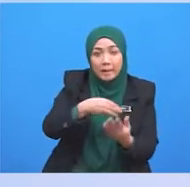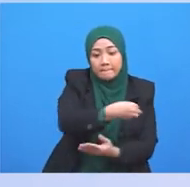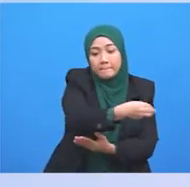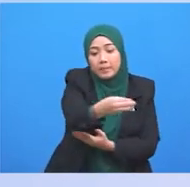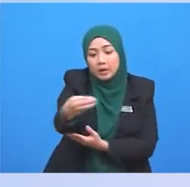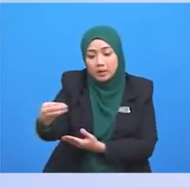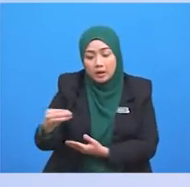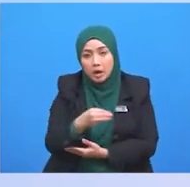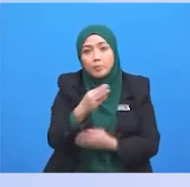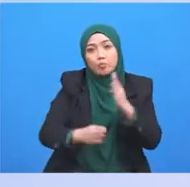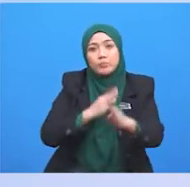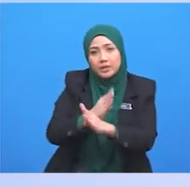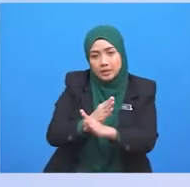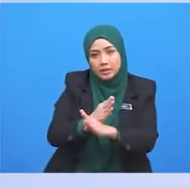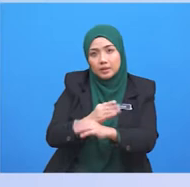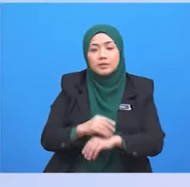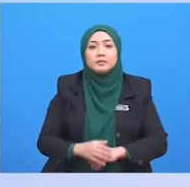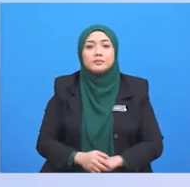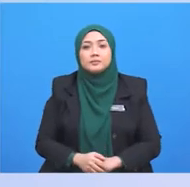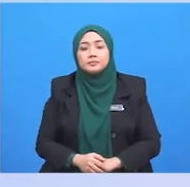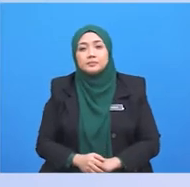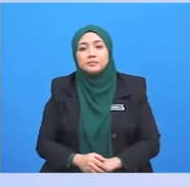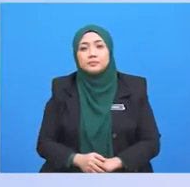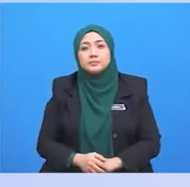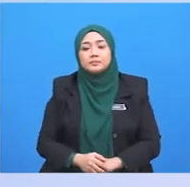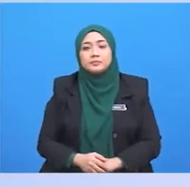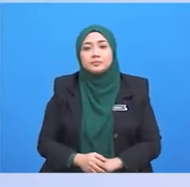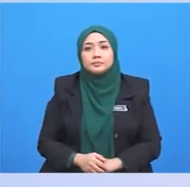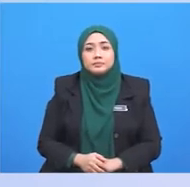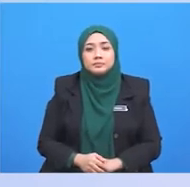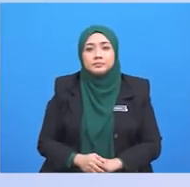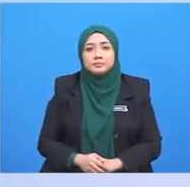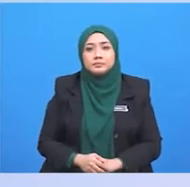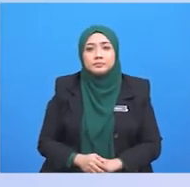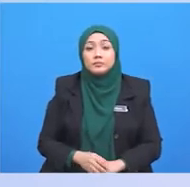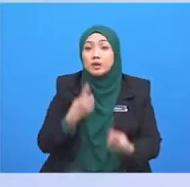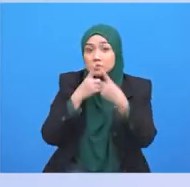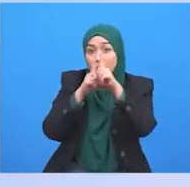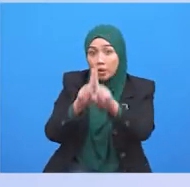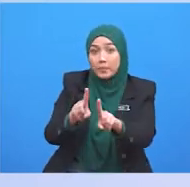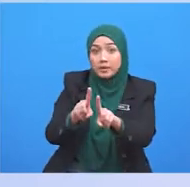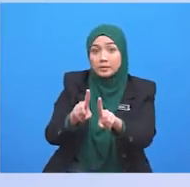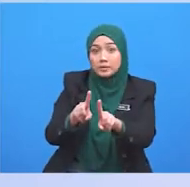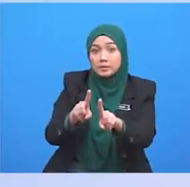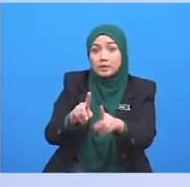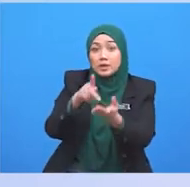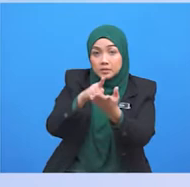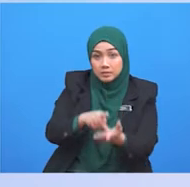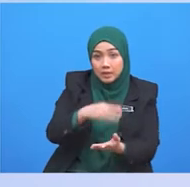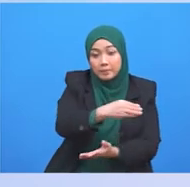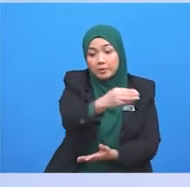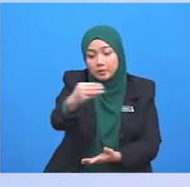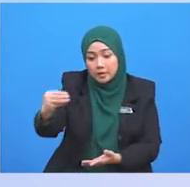peredaran bumi. Ya, belajar-belajar. Bagus. Jawapan kesan peredaran